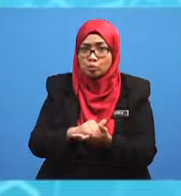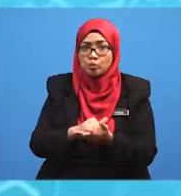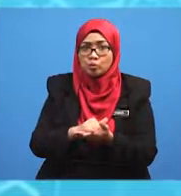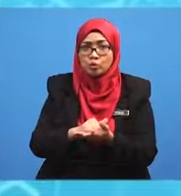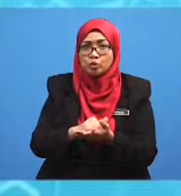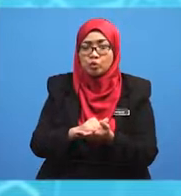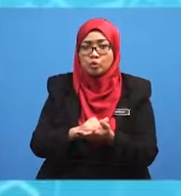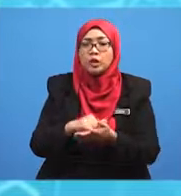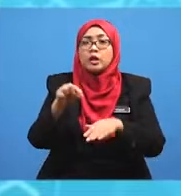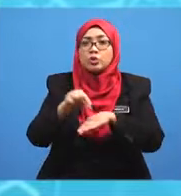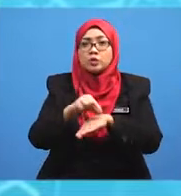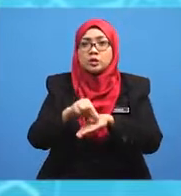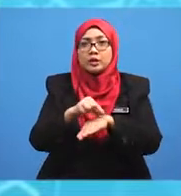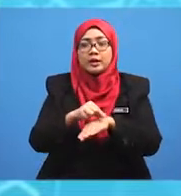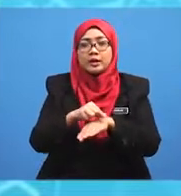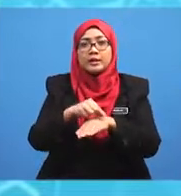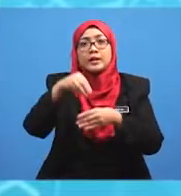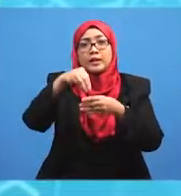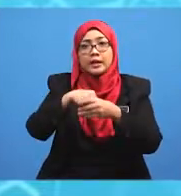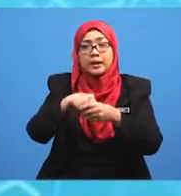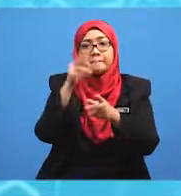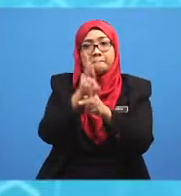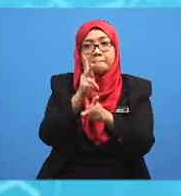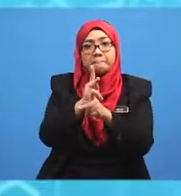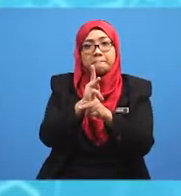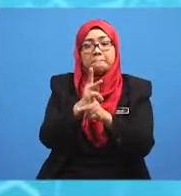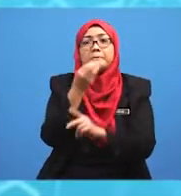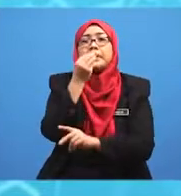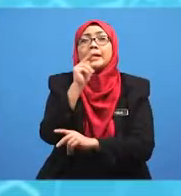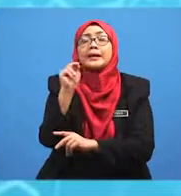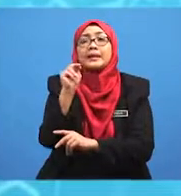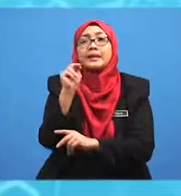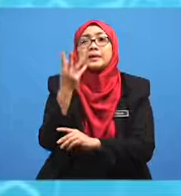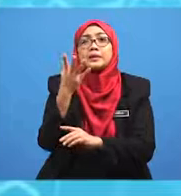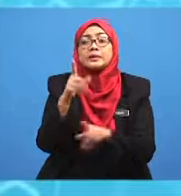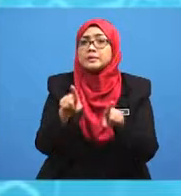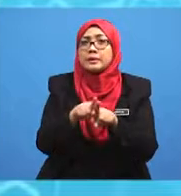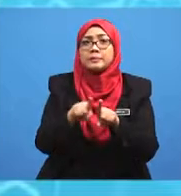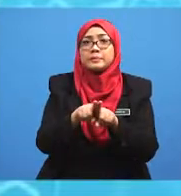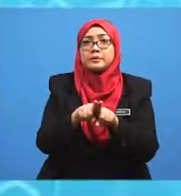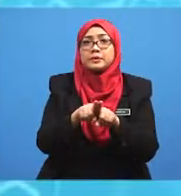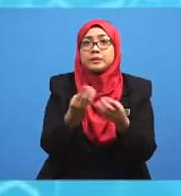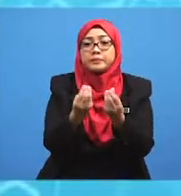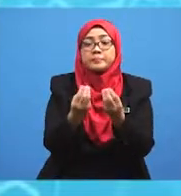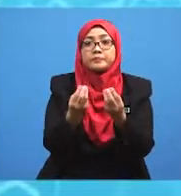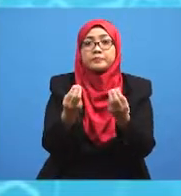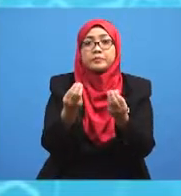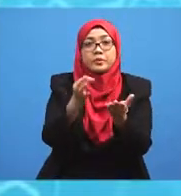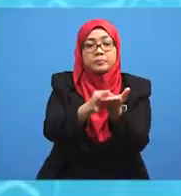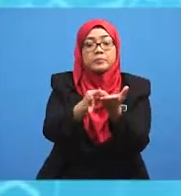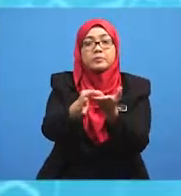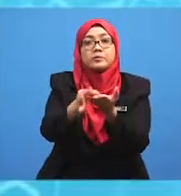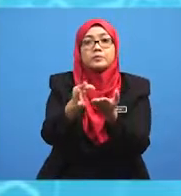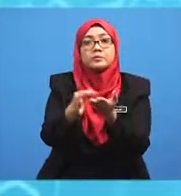digunakan di sesetengah tempat simpanan makanan seperti bijirin dan kacang kering